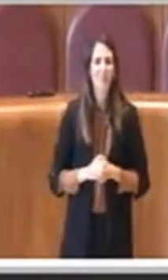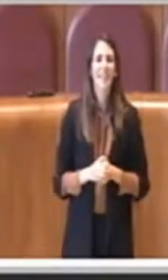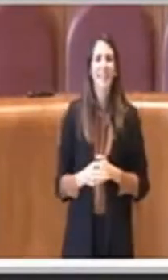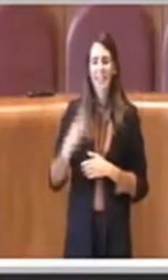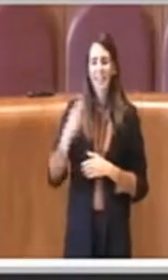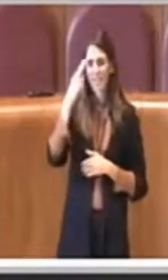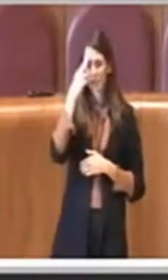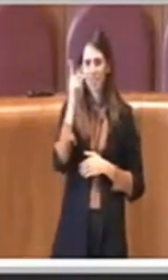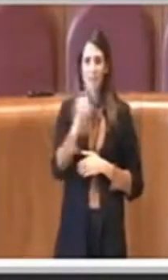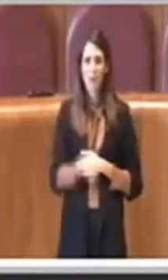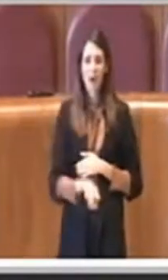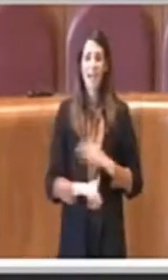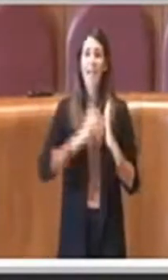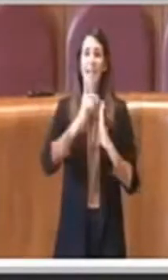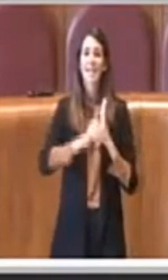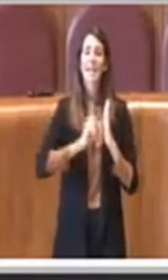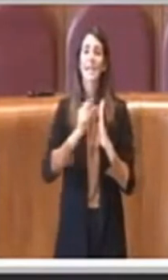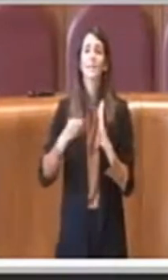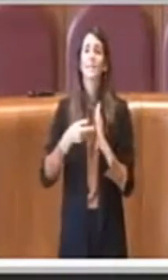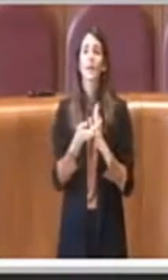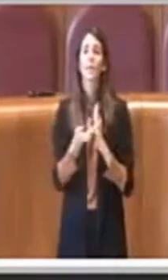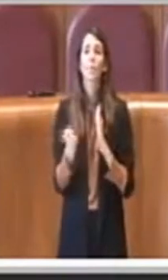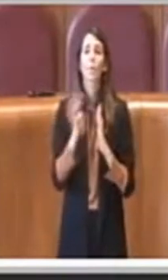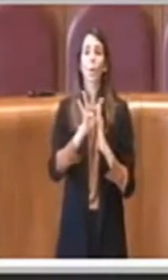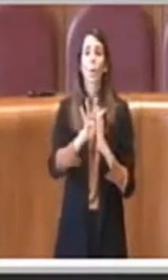Ricordiamo anche la delibera 47